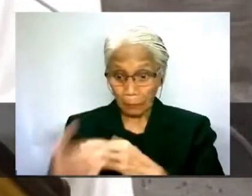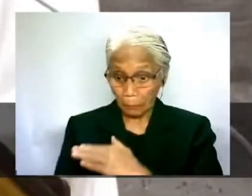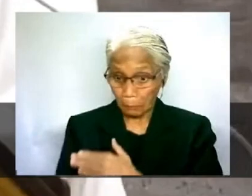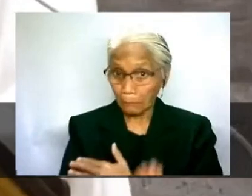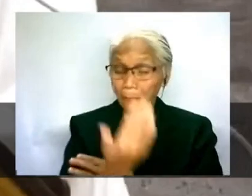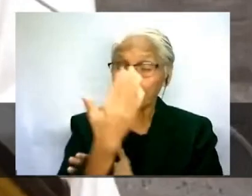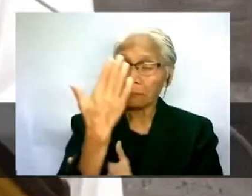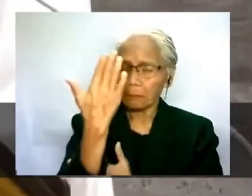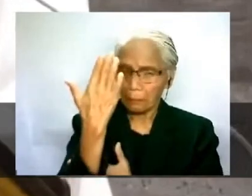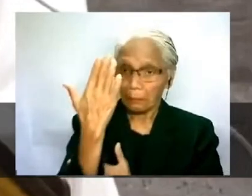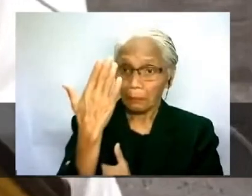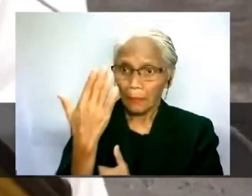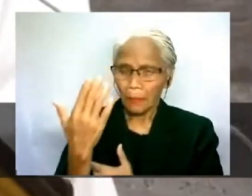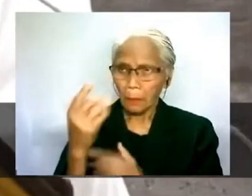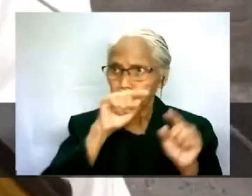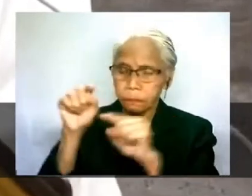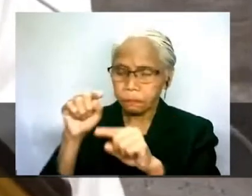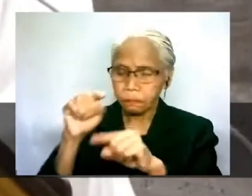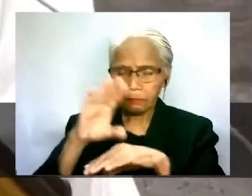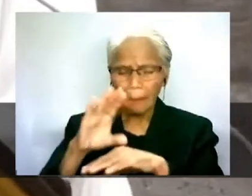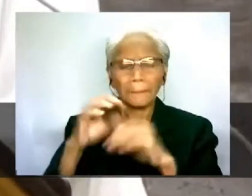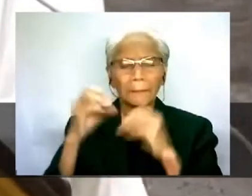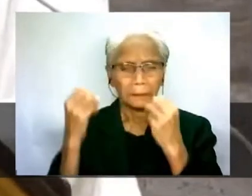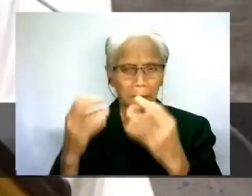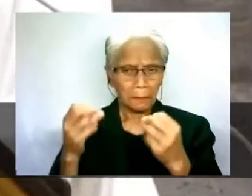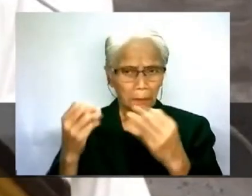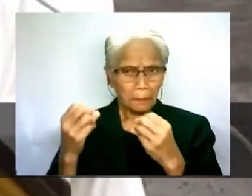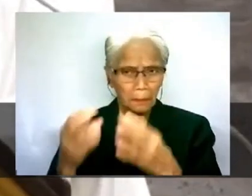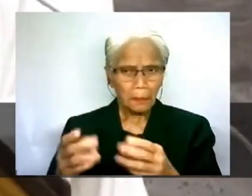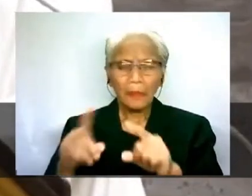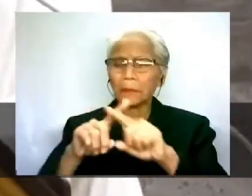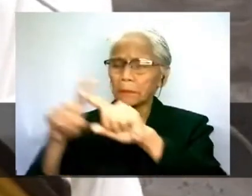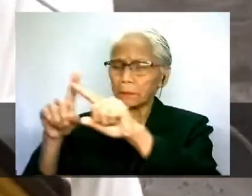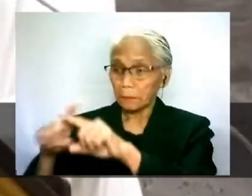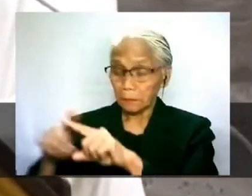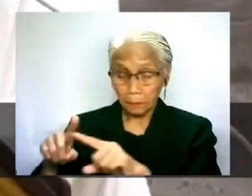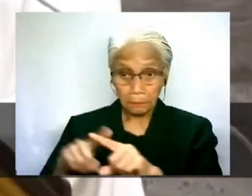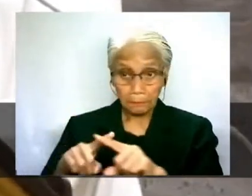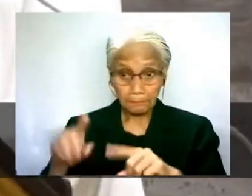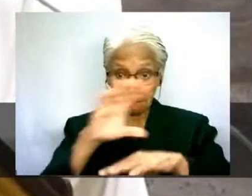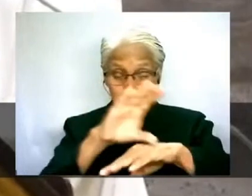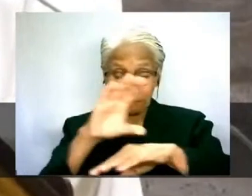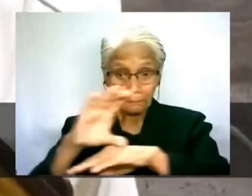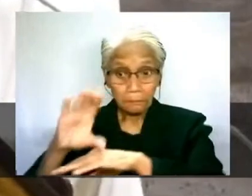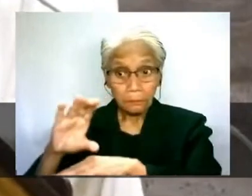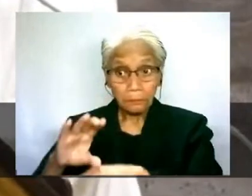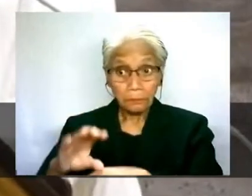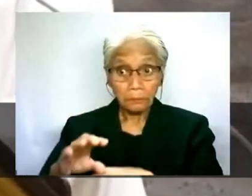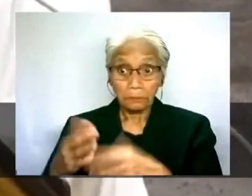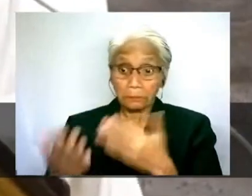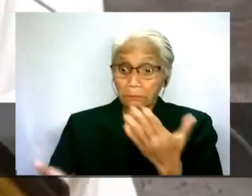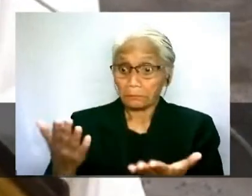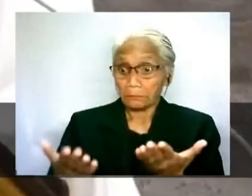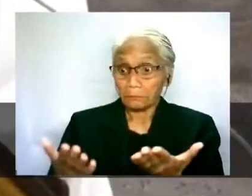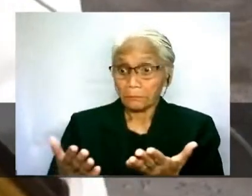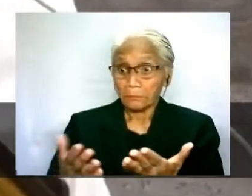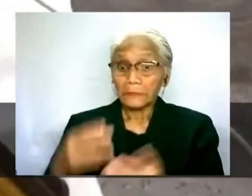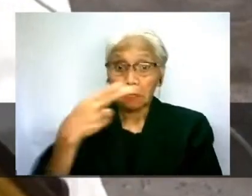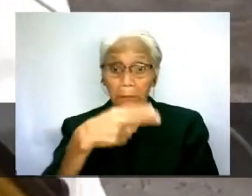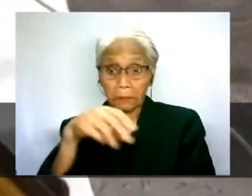maraming nagsisimbang kabataan sa iba't ibang simbahan. Baka high school ka pa lang,